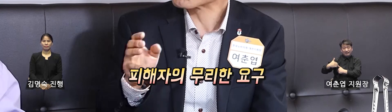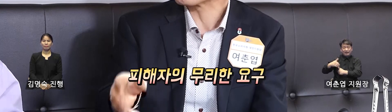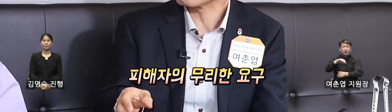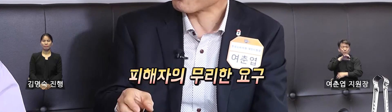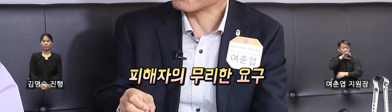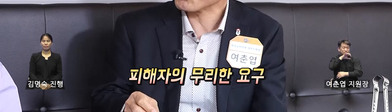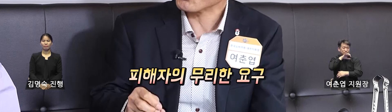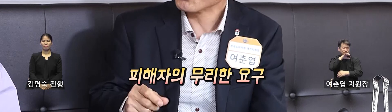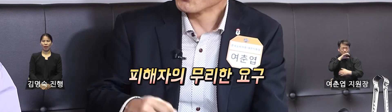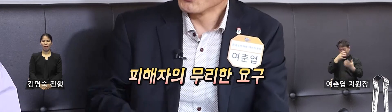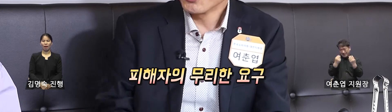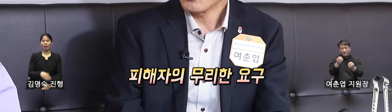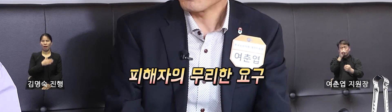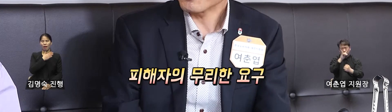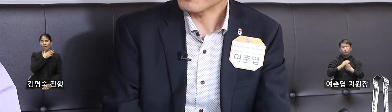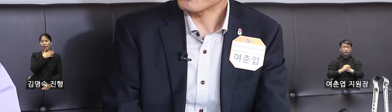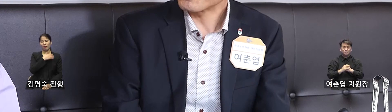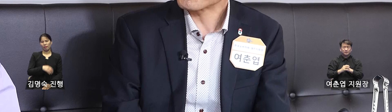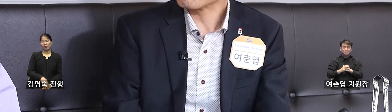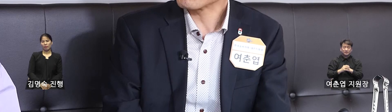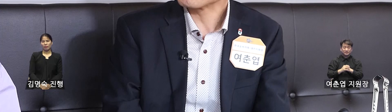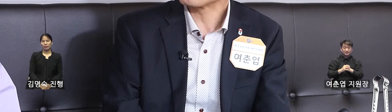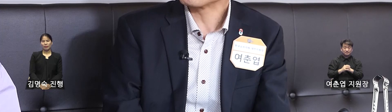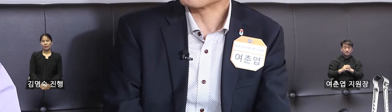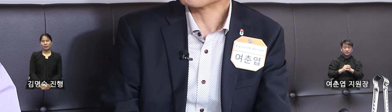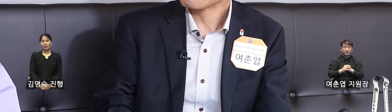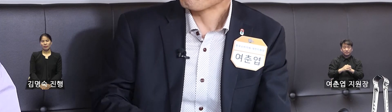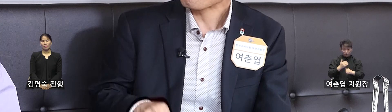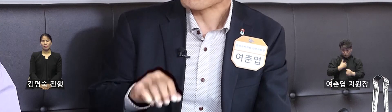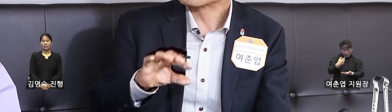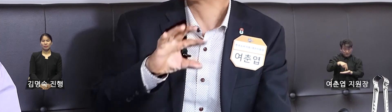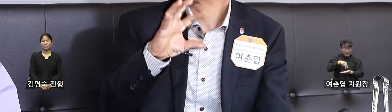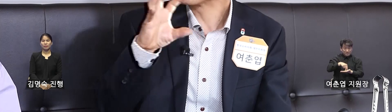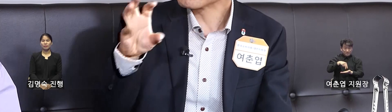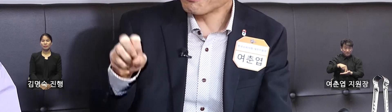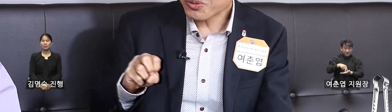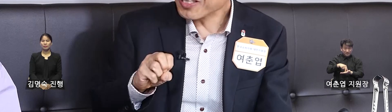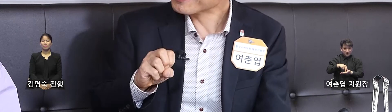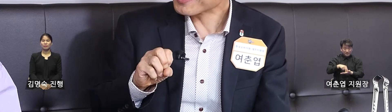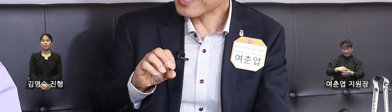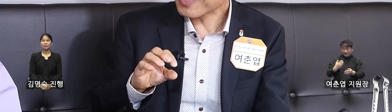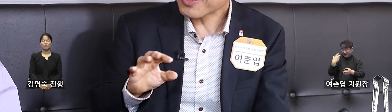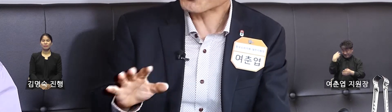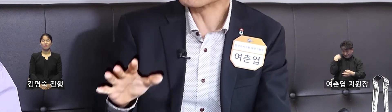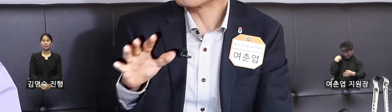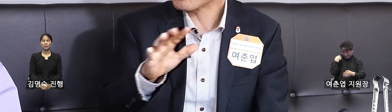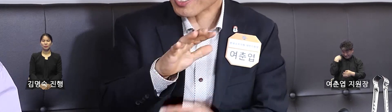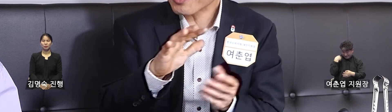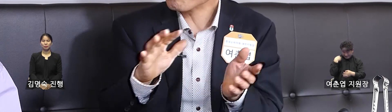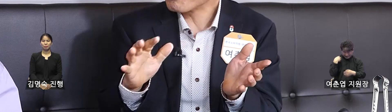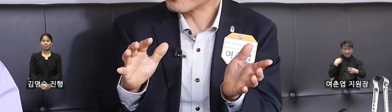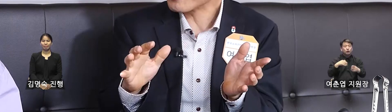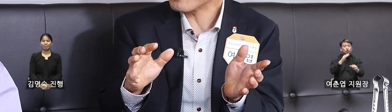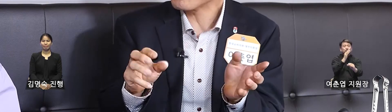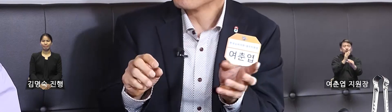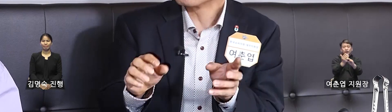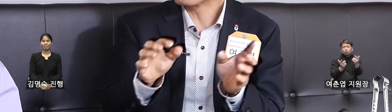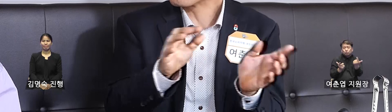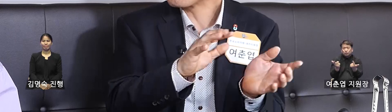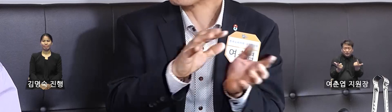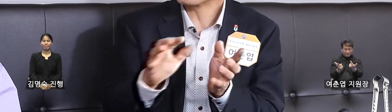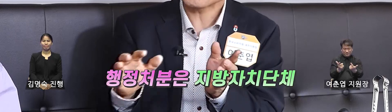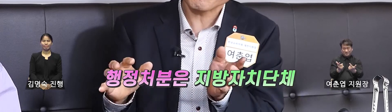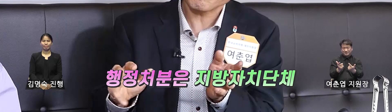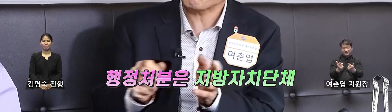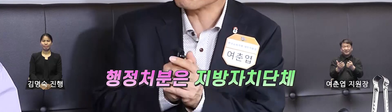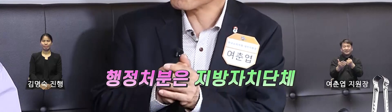불만의 요청이 많고요. 그렇지만은 저희들은 주어진 업무 영역이 그 중재하는 부분이라